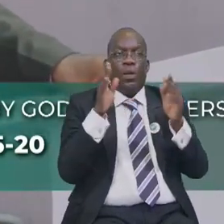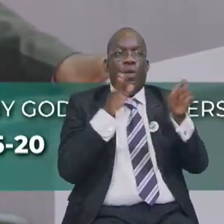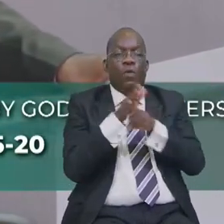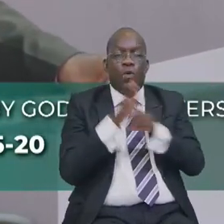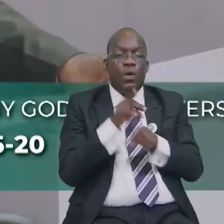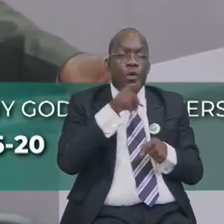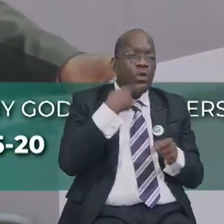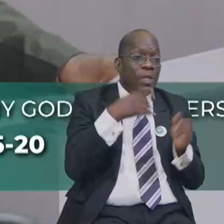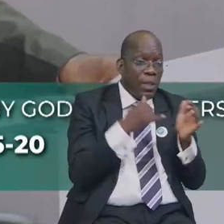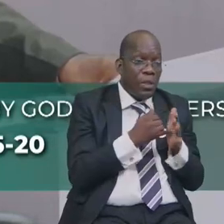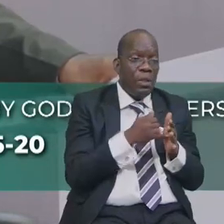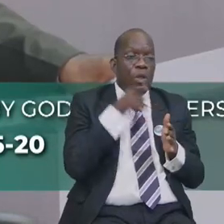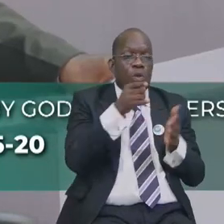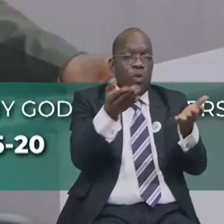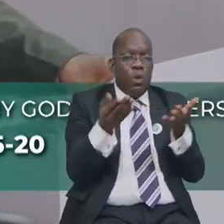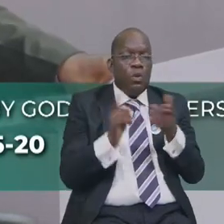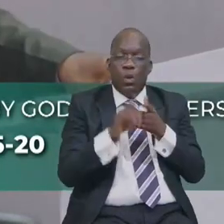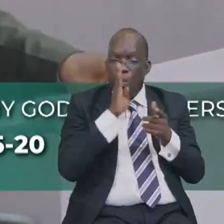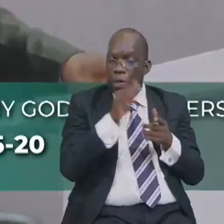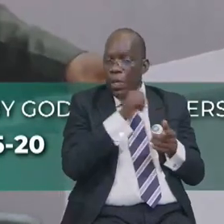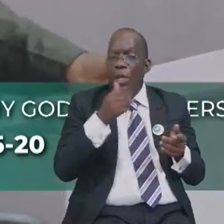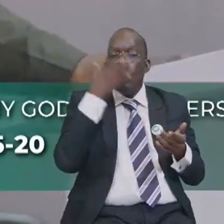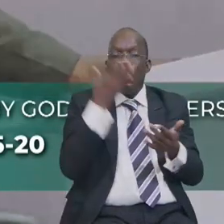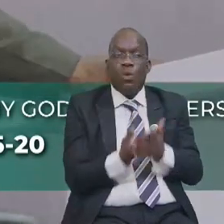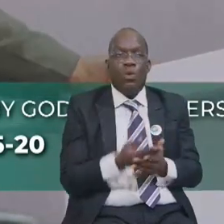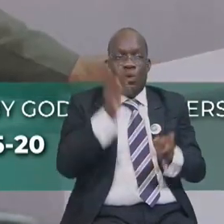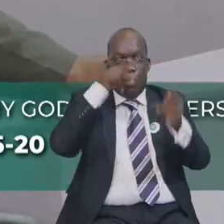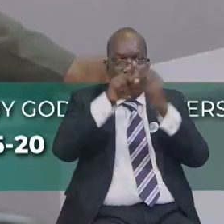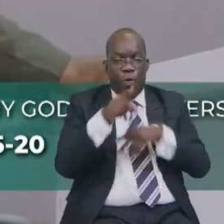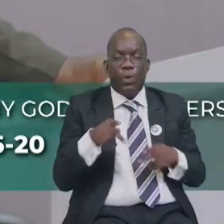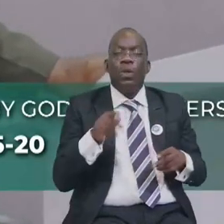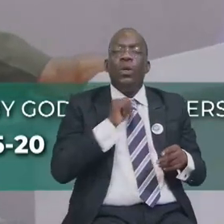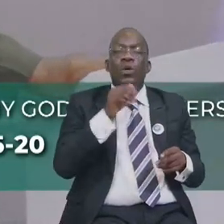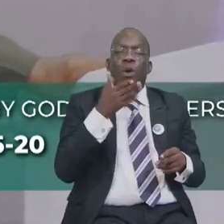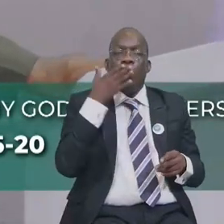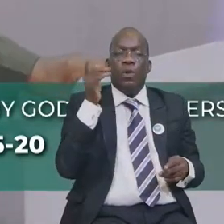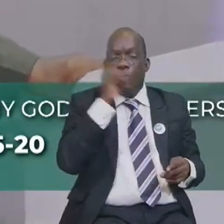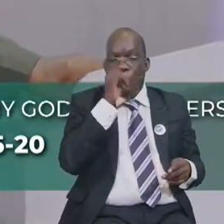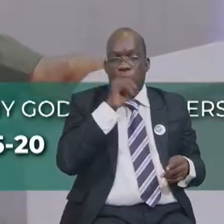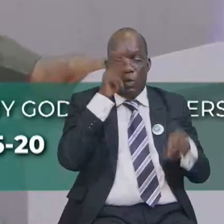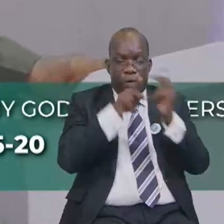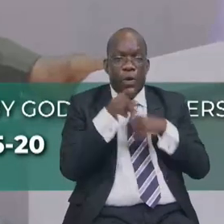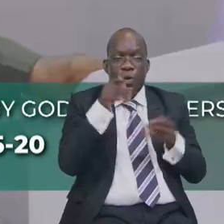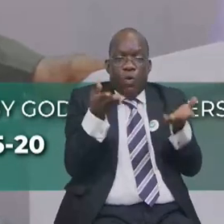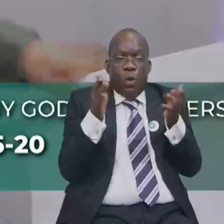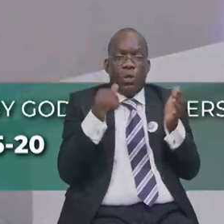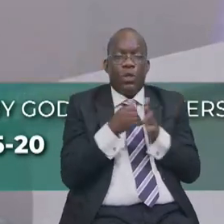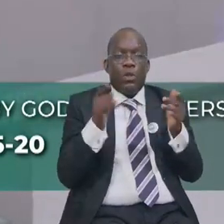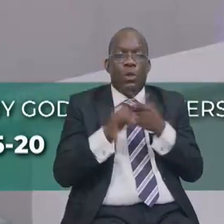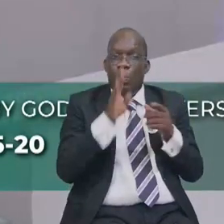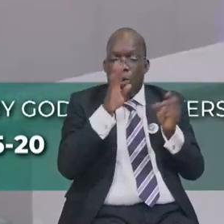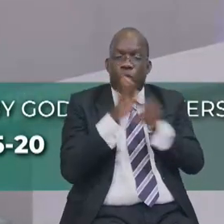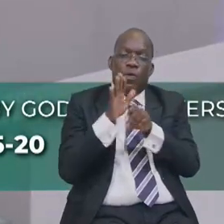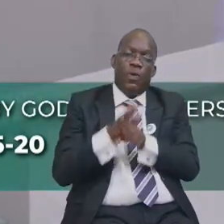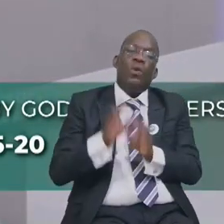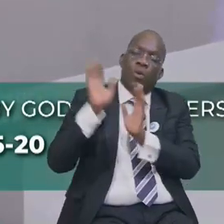et tu veux être un bon prophète, pas un faux prophète. Tu veux que ce que tu as déclaré sur moi soit accompli, d'accord, tu peux